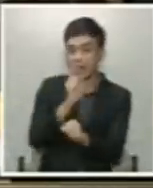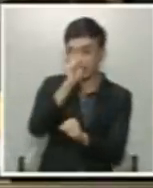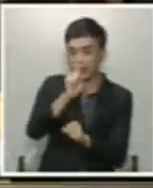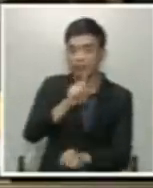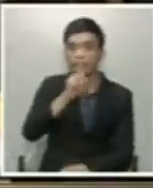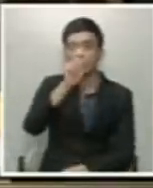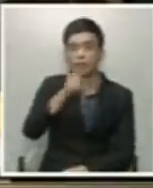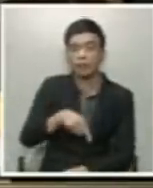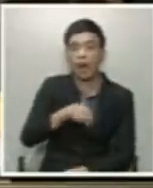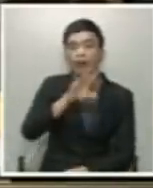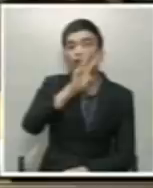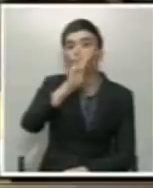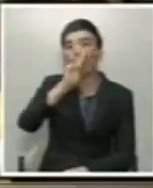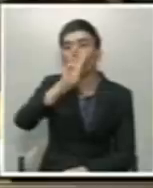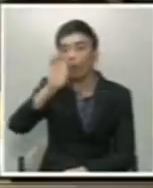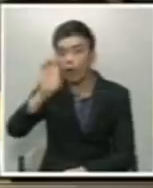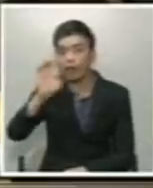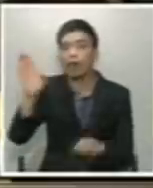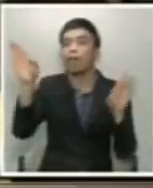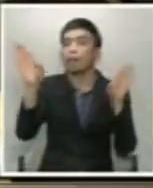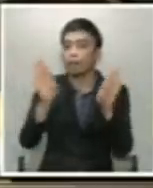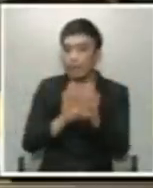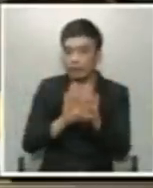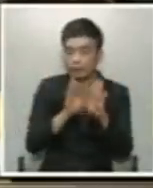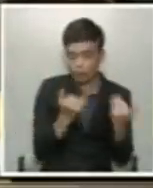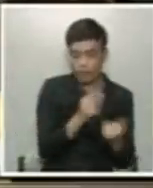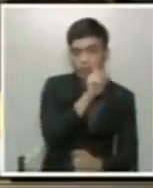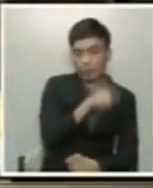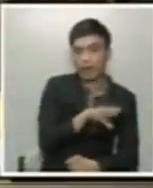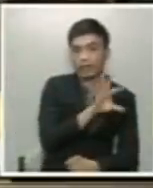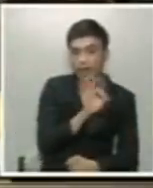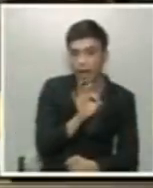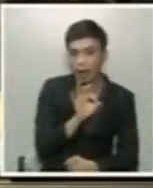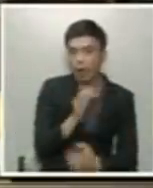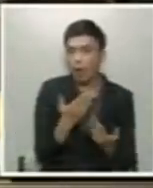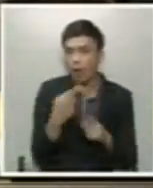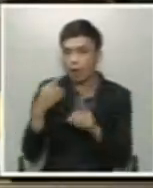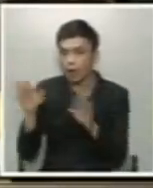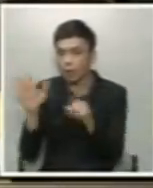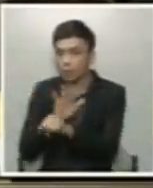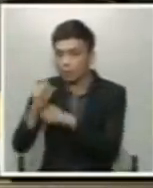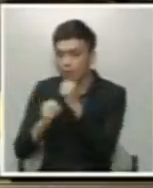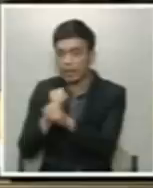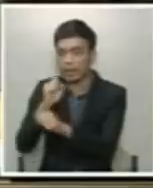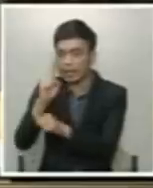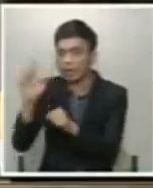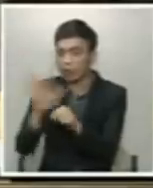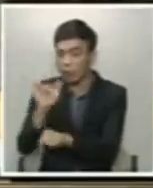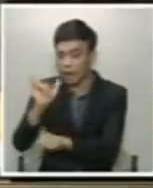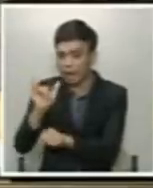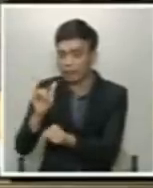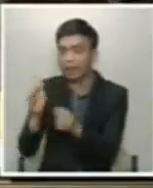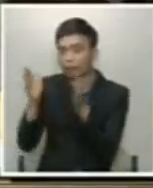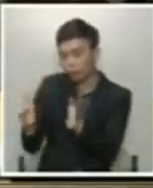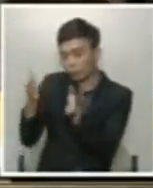1,603 โรงงานตอนนี้แค่10ปิดไป 1,900 แล้วยังเหลือเวลาอีก2เดือนนะฮะซึ่งยังไม่รู้ว่าจะปิดอีกเท่า